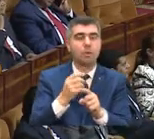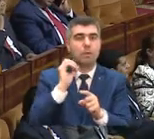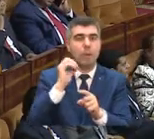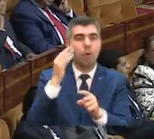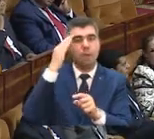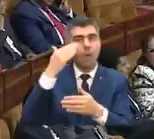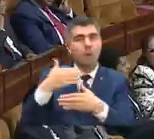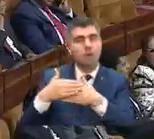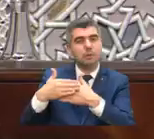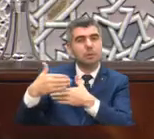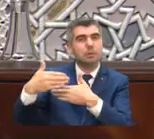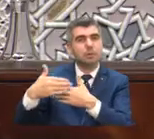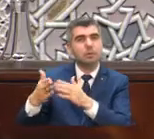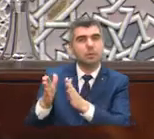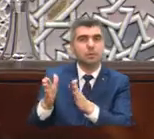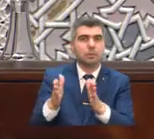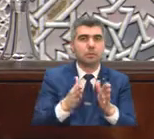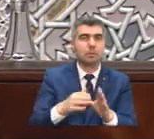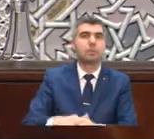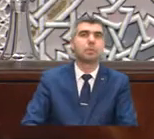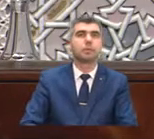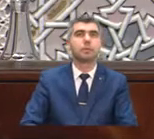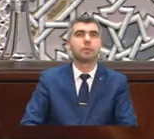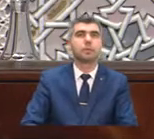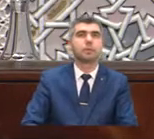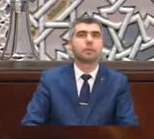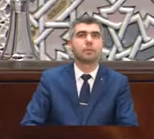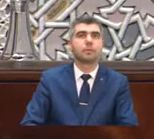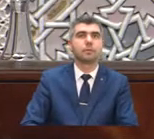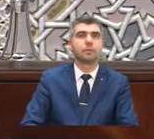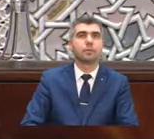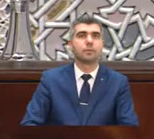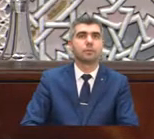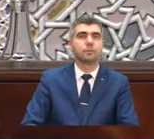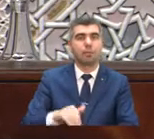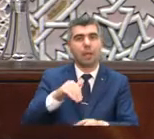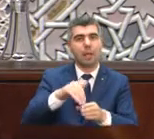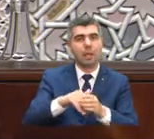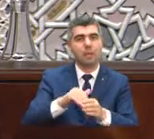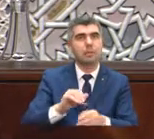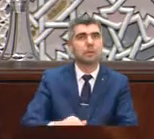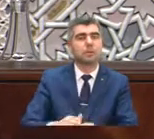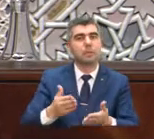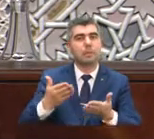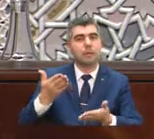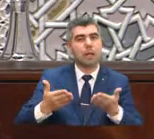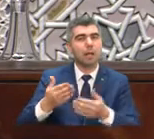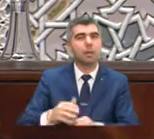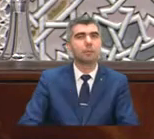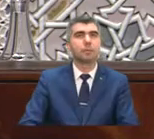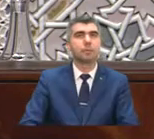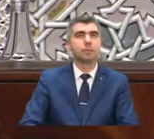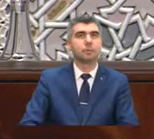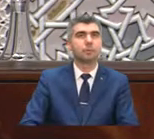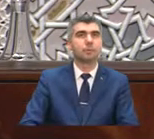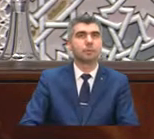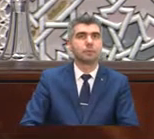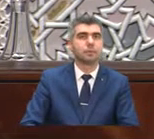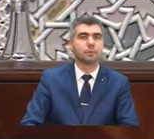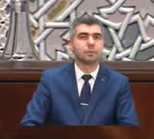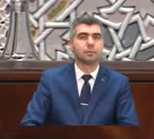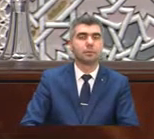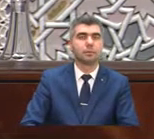شكراً. كلمة السيد نائب من الفريق الاستقلالي الوحدة والتعادلية، تفضل.